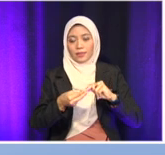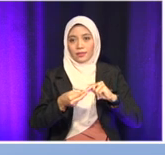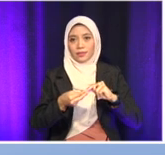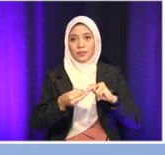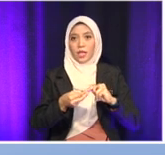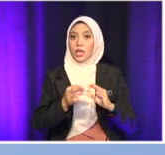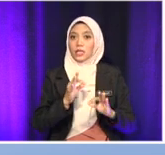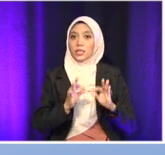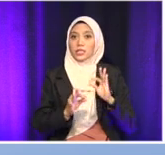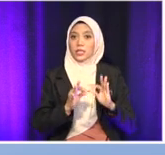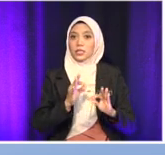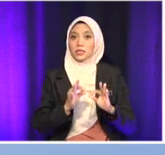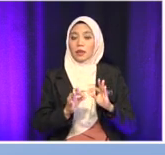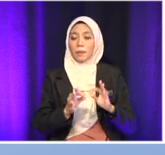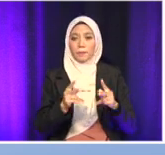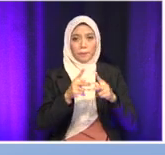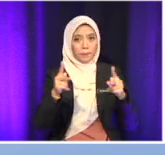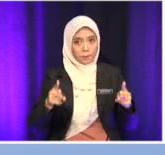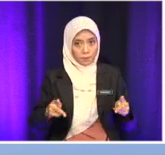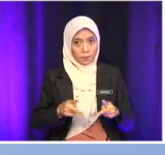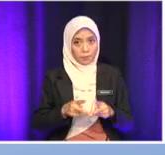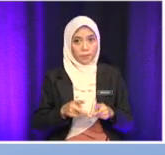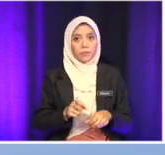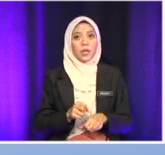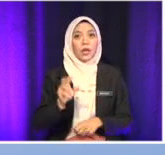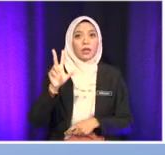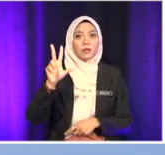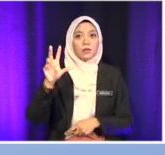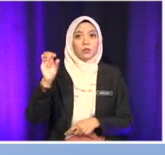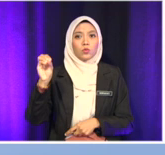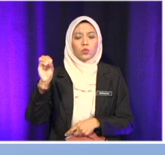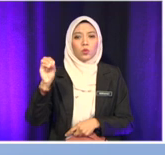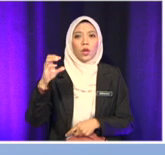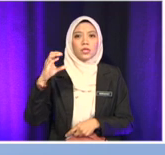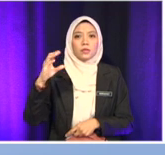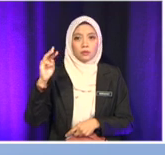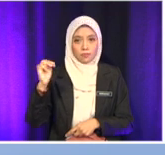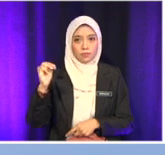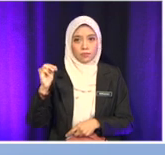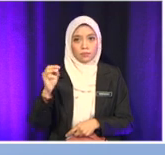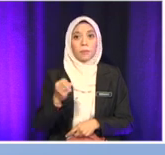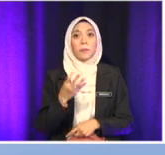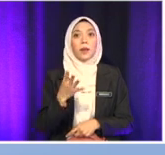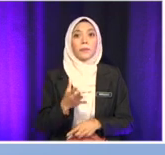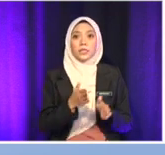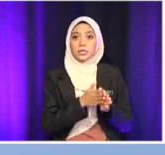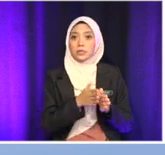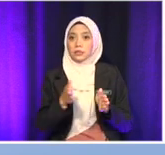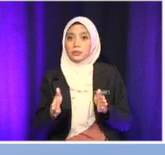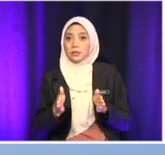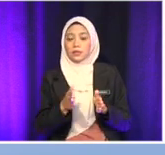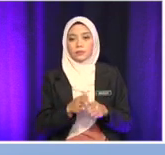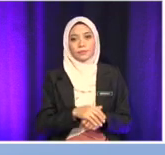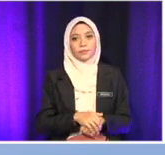primitif Pentagon sekate ialah 30 cm maka Sisi Pentagon sekate pqrst